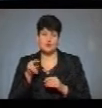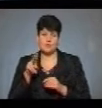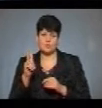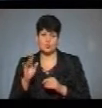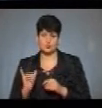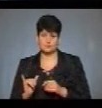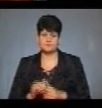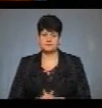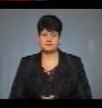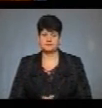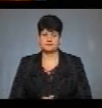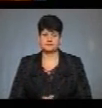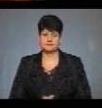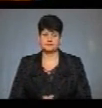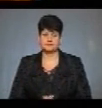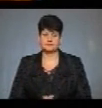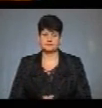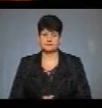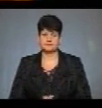театру.